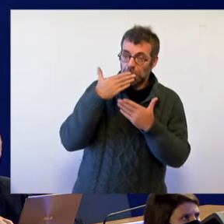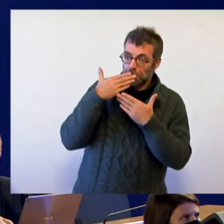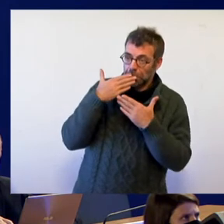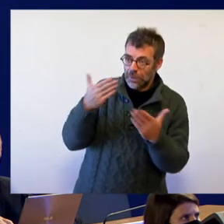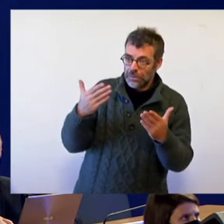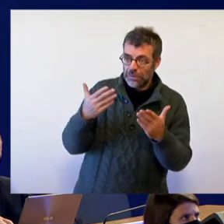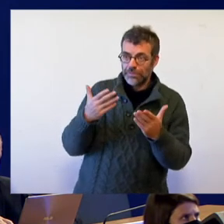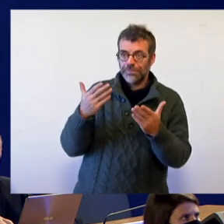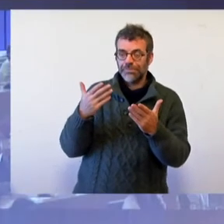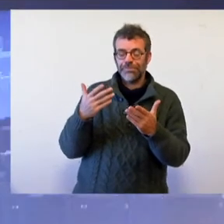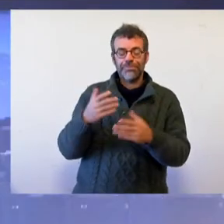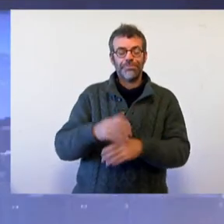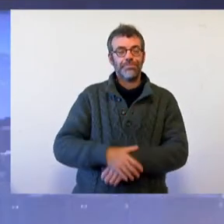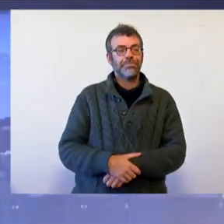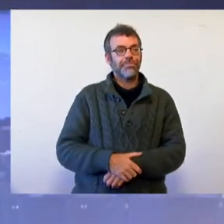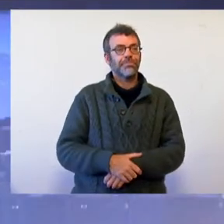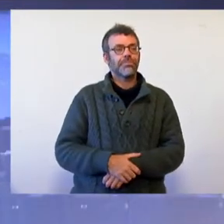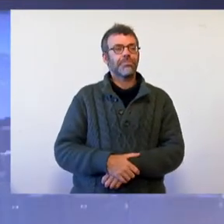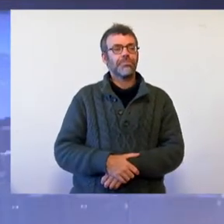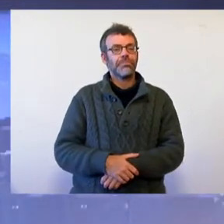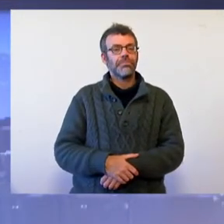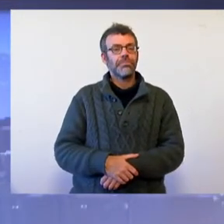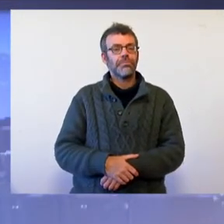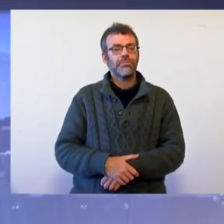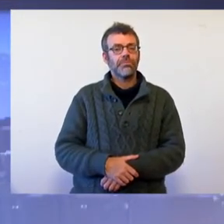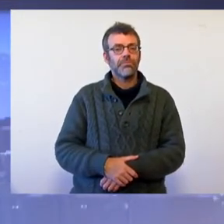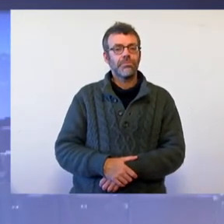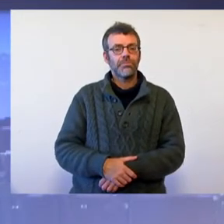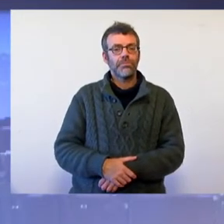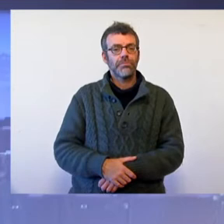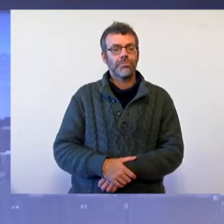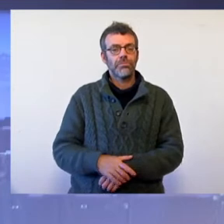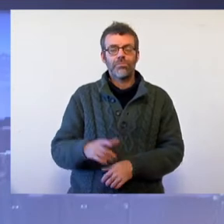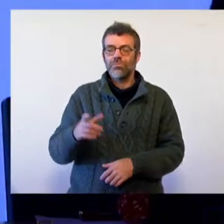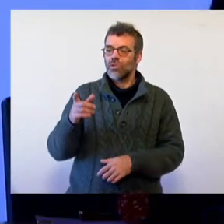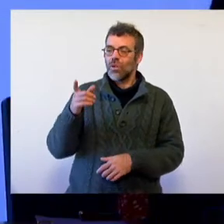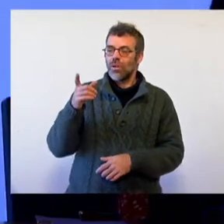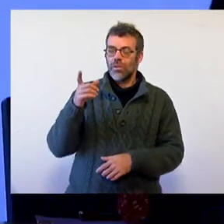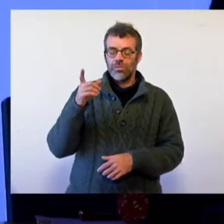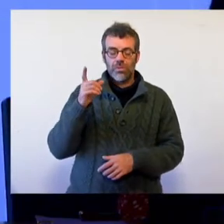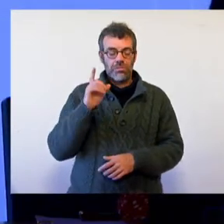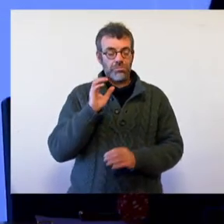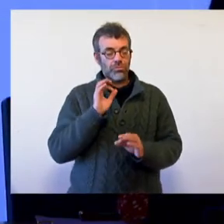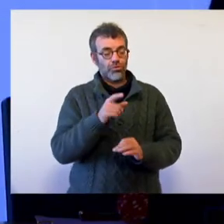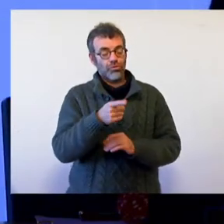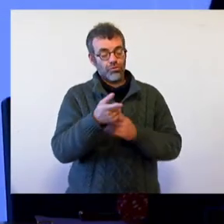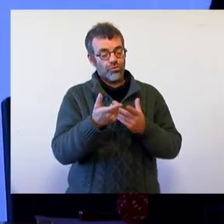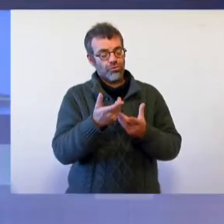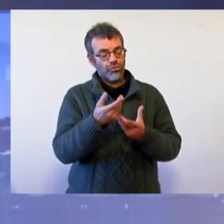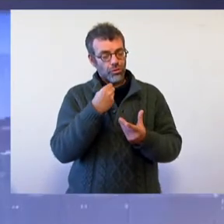Et merci pour vous. Code va vous apporter des éléments de réponse et je compléterai.